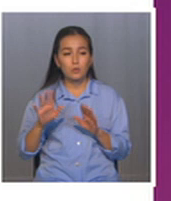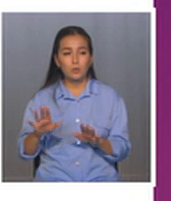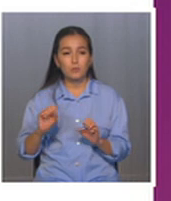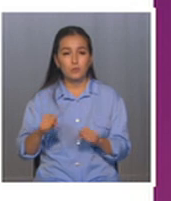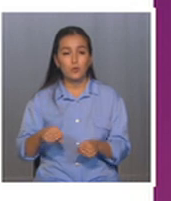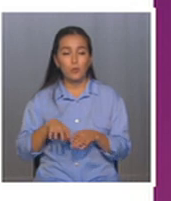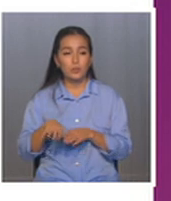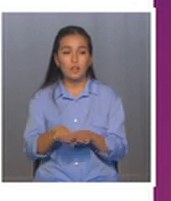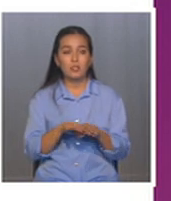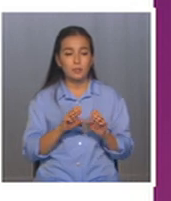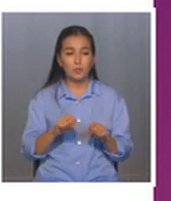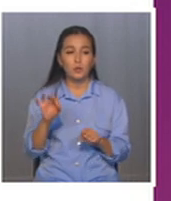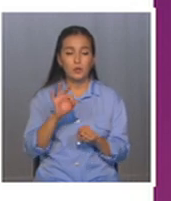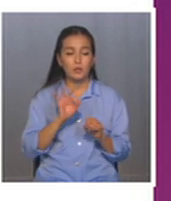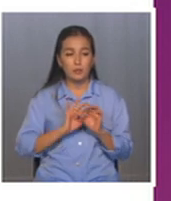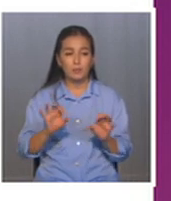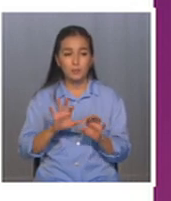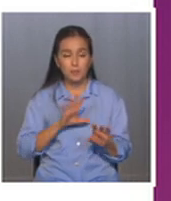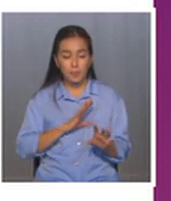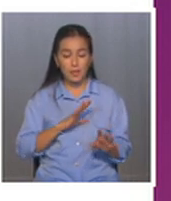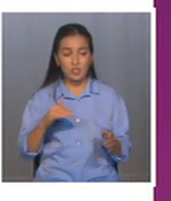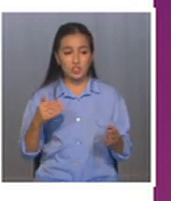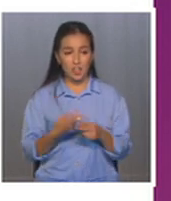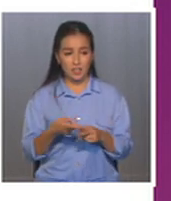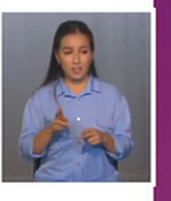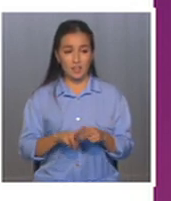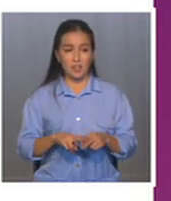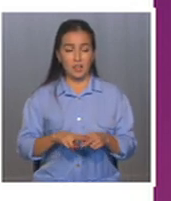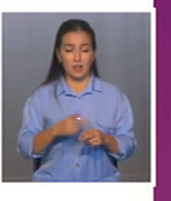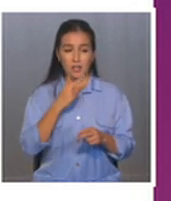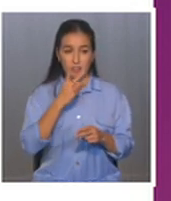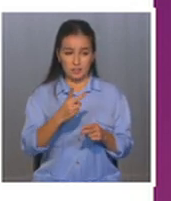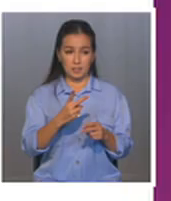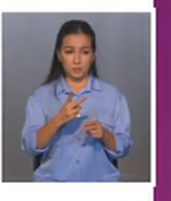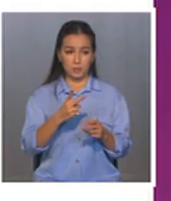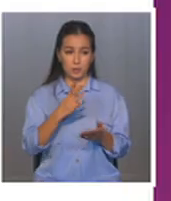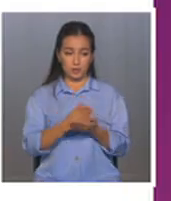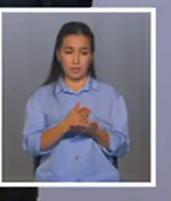орнатылатыны айтылды. Ал енді жәнәгі біздің қарастырып отырған